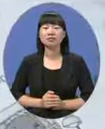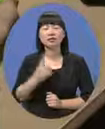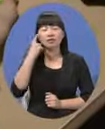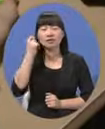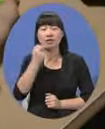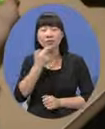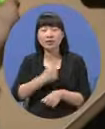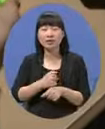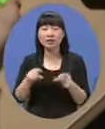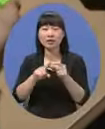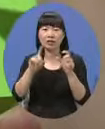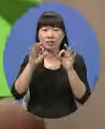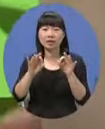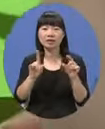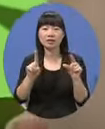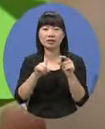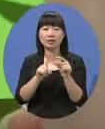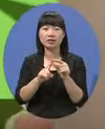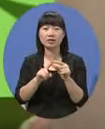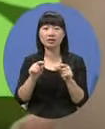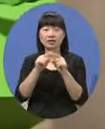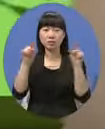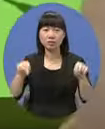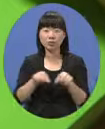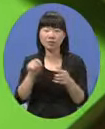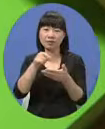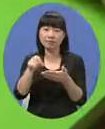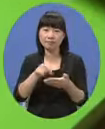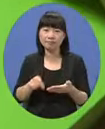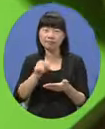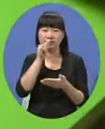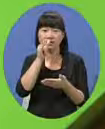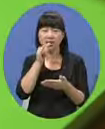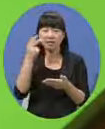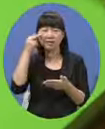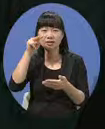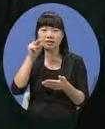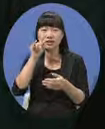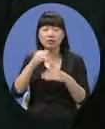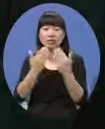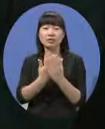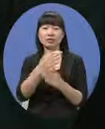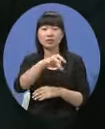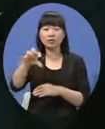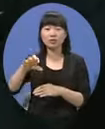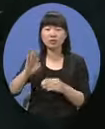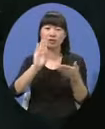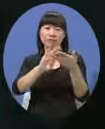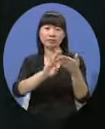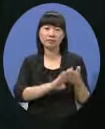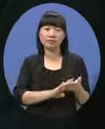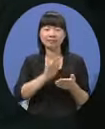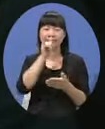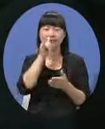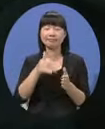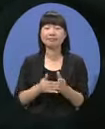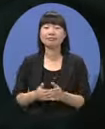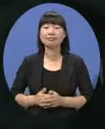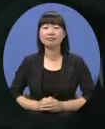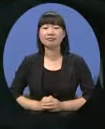외워지지 않는 단어는 한 단어씩 종이에 써서 시선이 닿는 모든 곳에 붙여두었다.